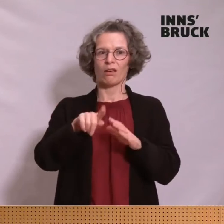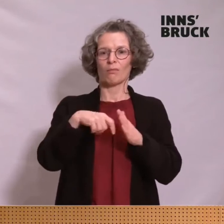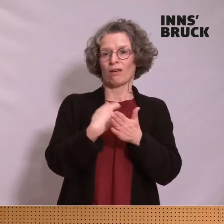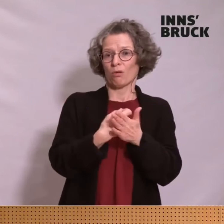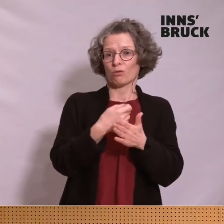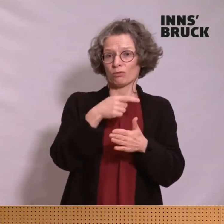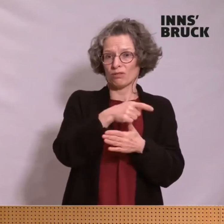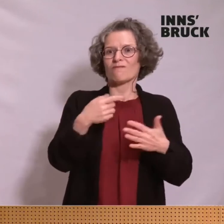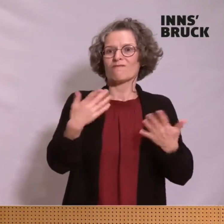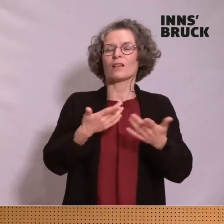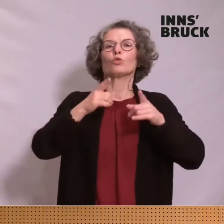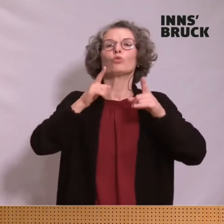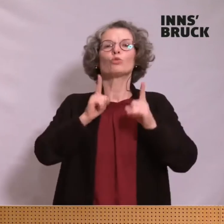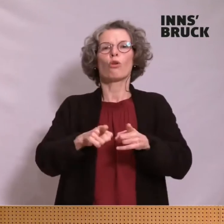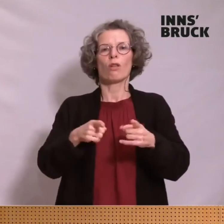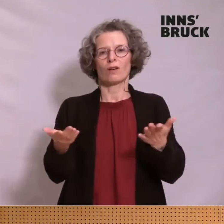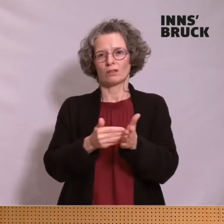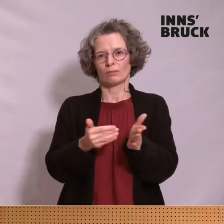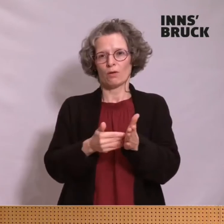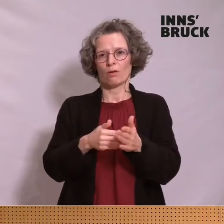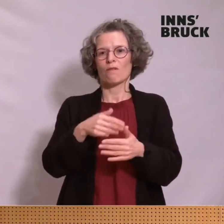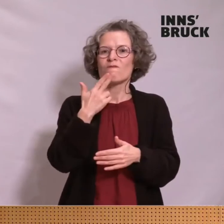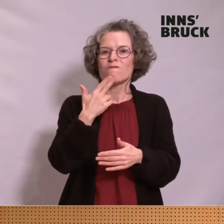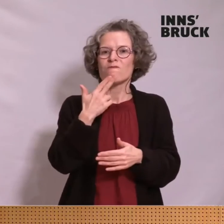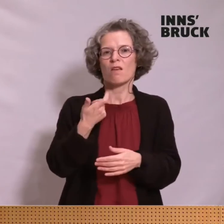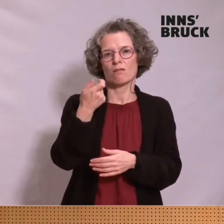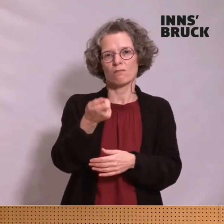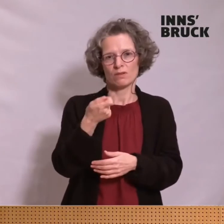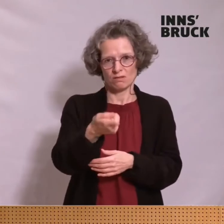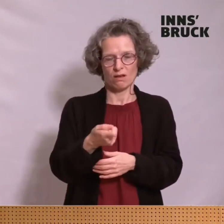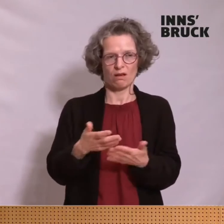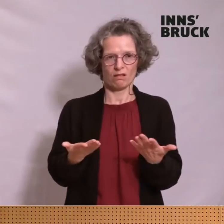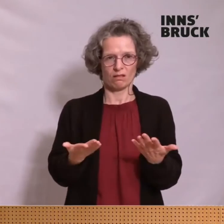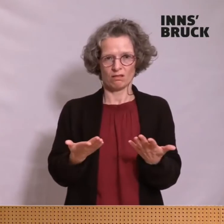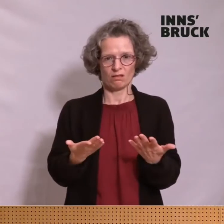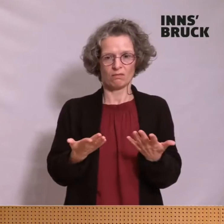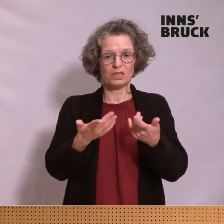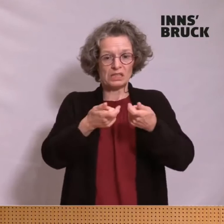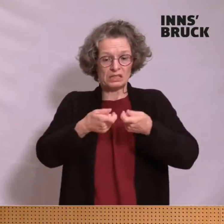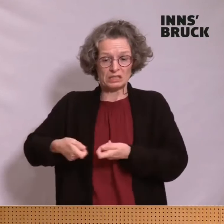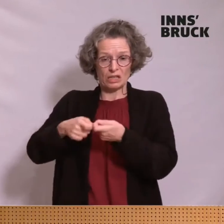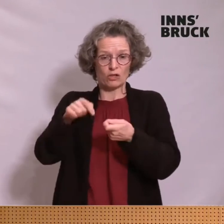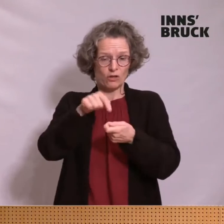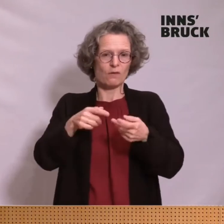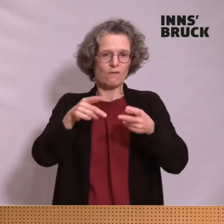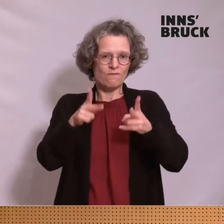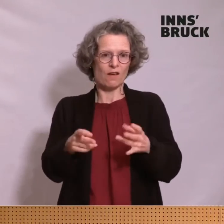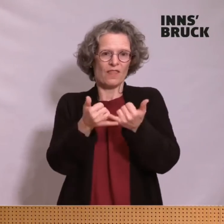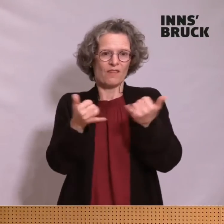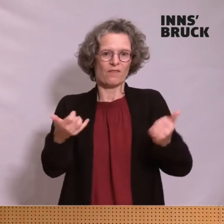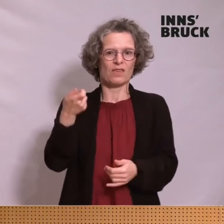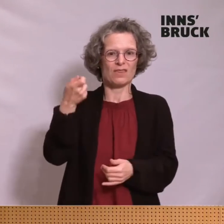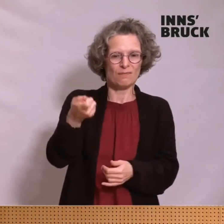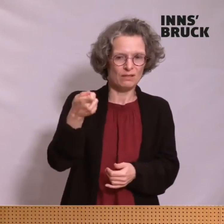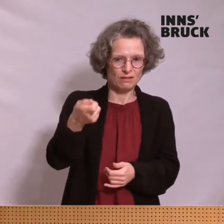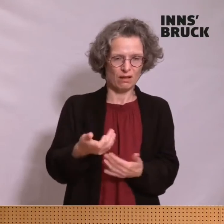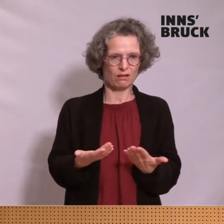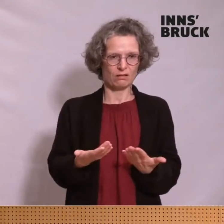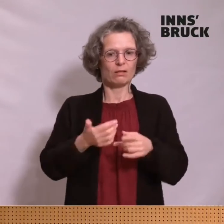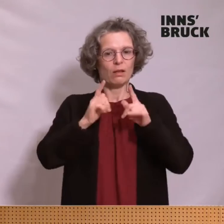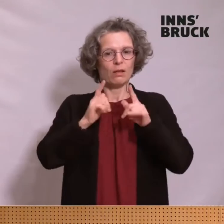sollte? Wer bezahlt? Wann und wie die gesellschaftliche Rechnung? Stellen wir überhaupt die richtigen Fragen